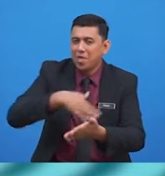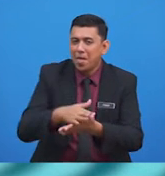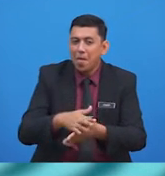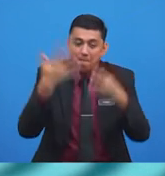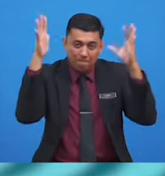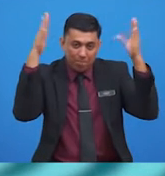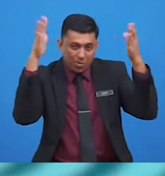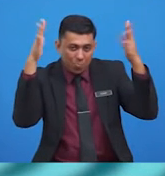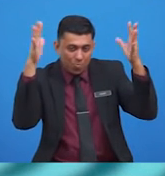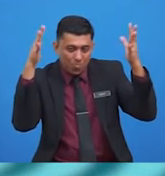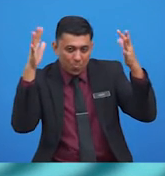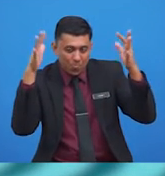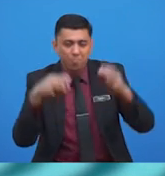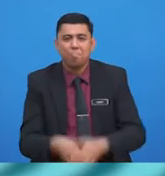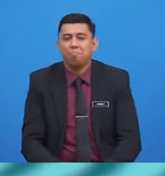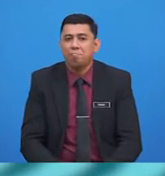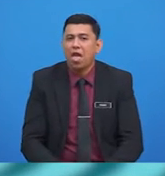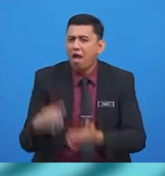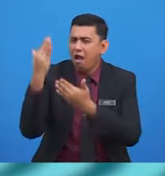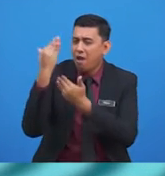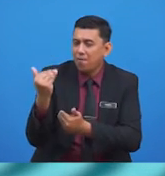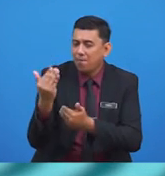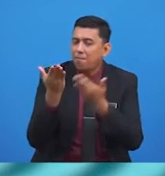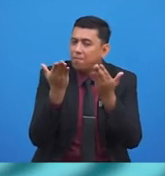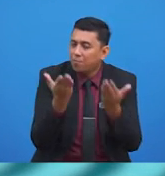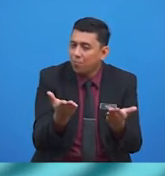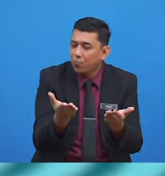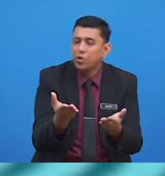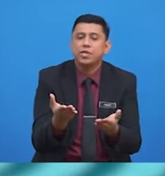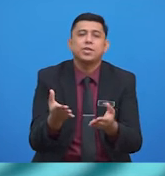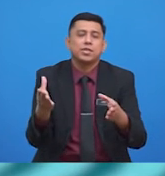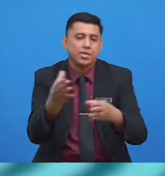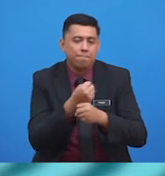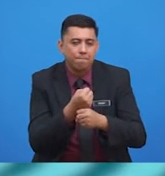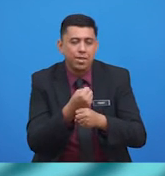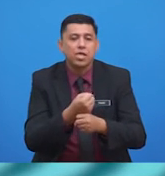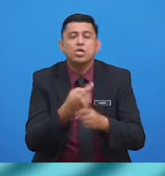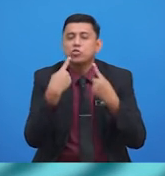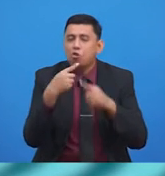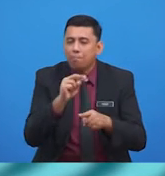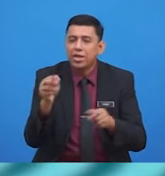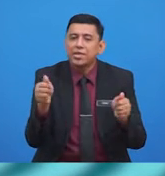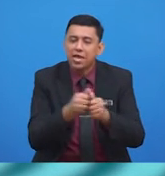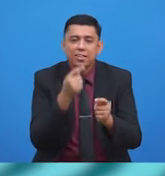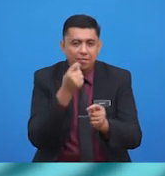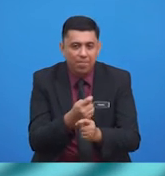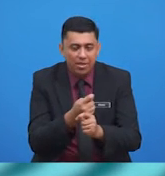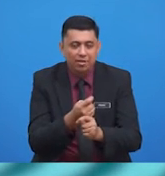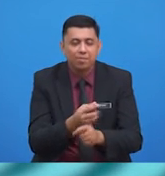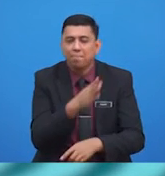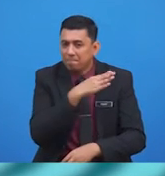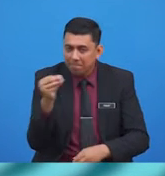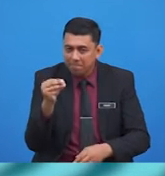Bagi tepukan untuk diri kamu. Cikgu berharap kamu mendapat semua jawapan dengan tepat